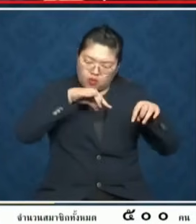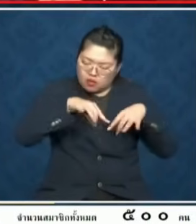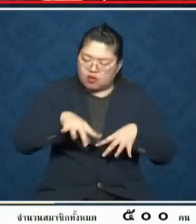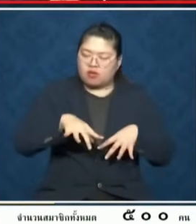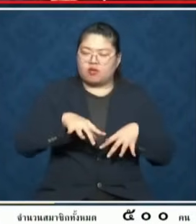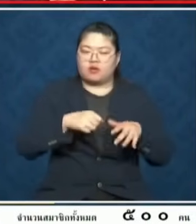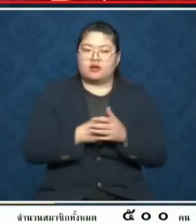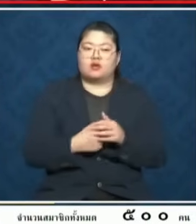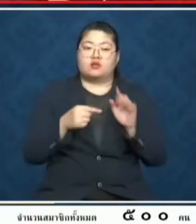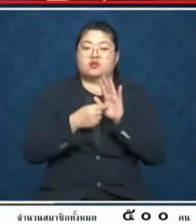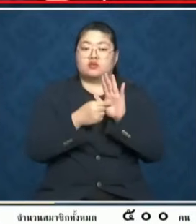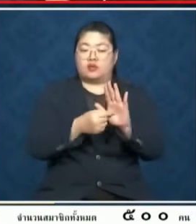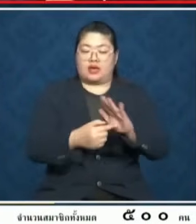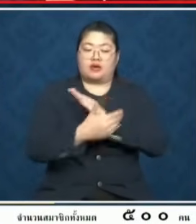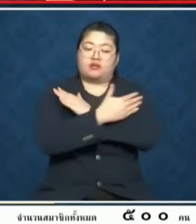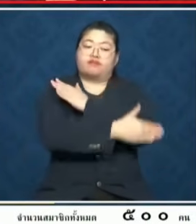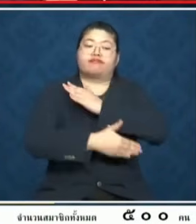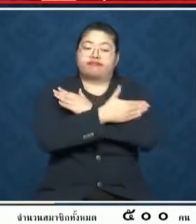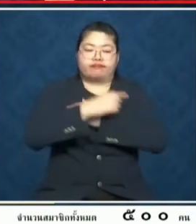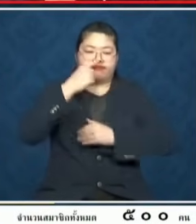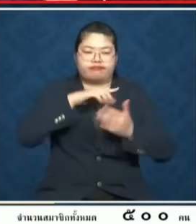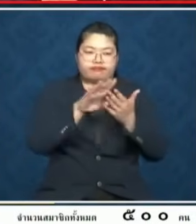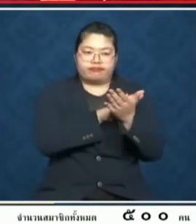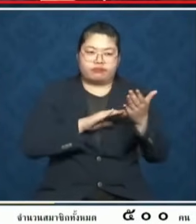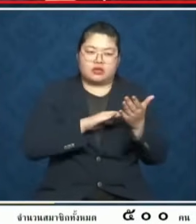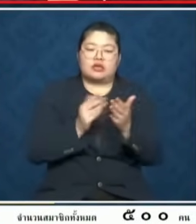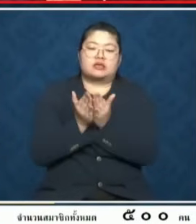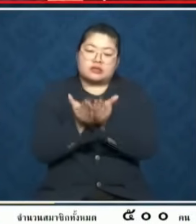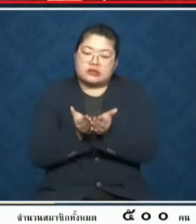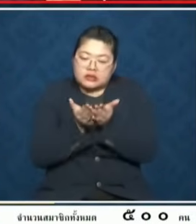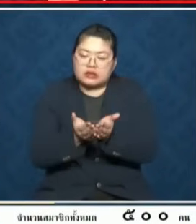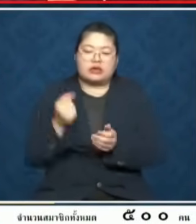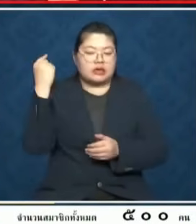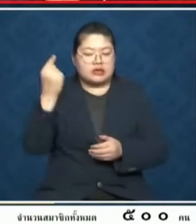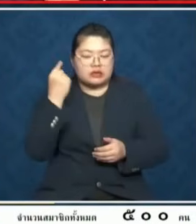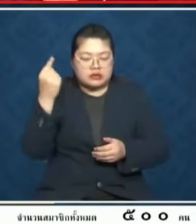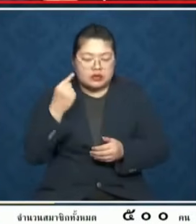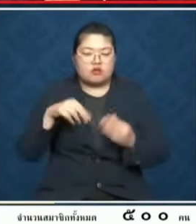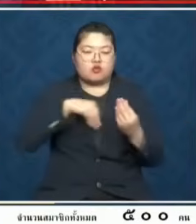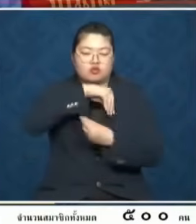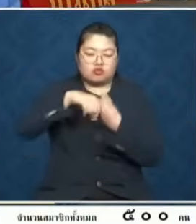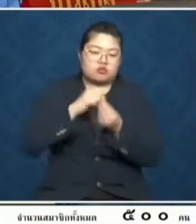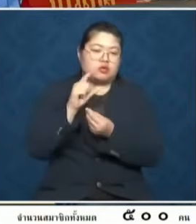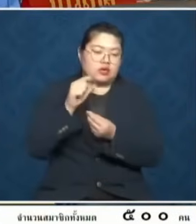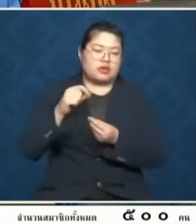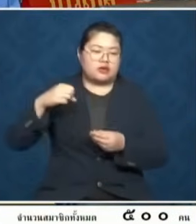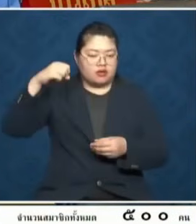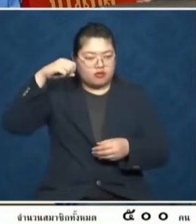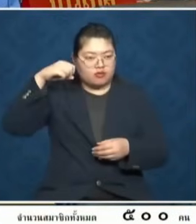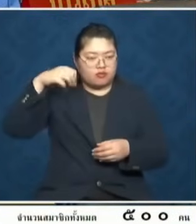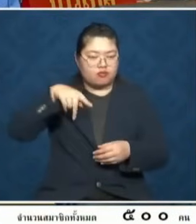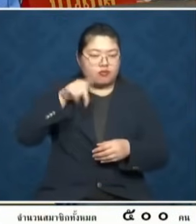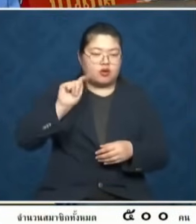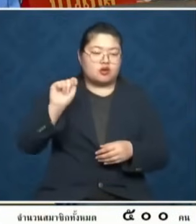ไม่ว่าจะเป็นการรดไฟแห่งประเทศไทยค่ะการนิคมการท่าเรือการท่องเที่ยวธุรกิจอย่างพลังงานนะคะอย่าง